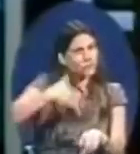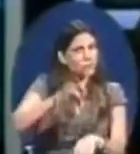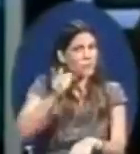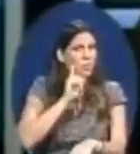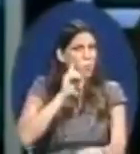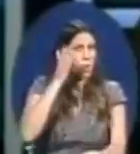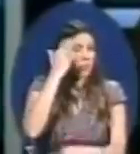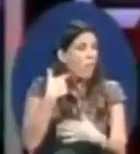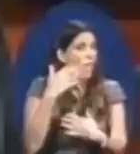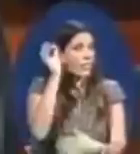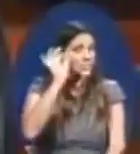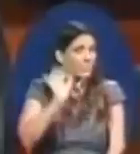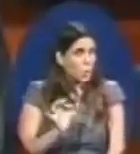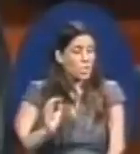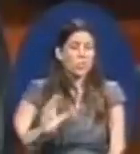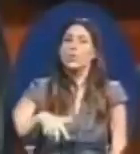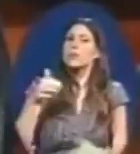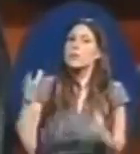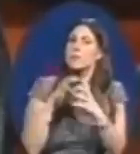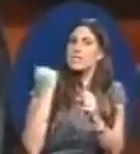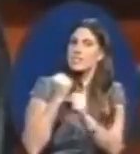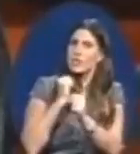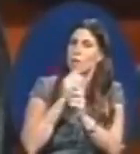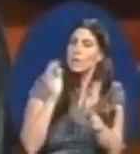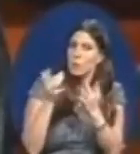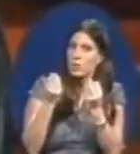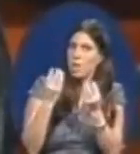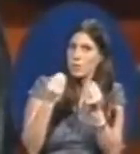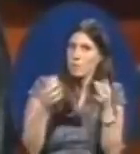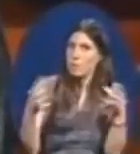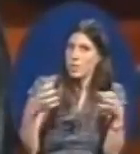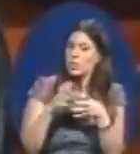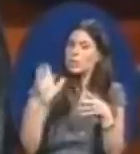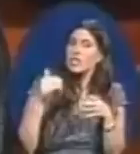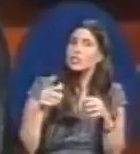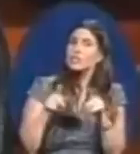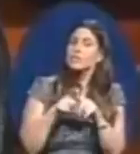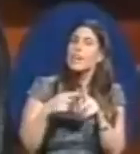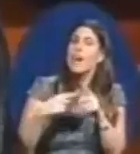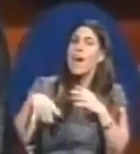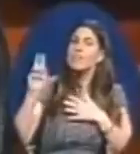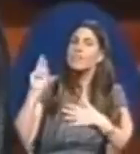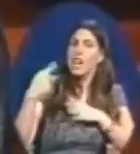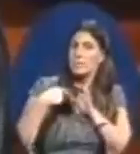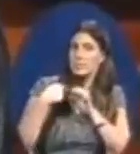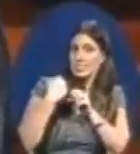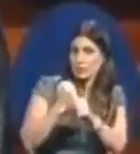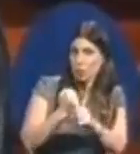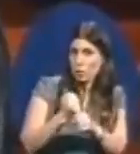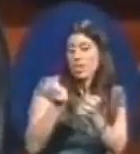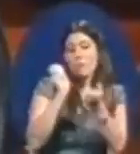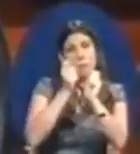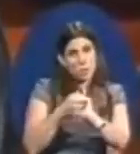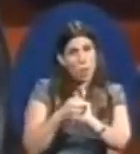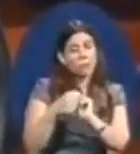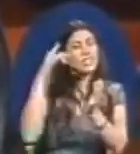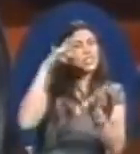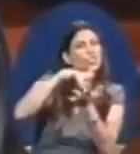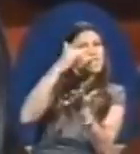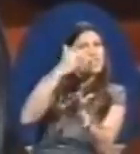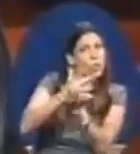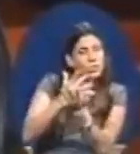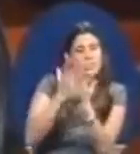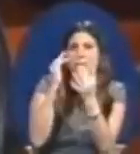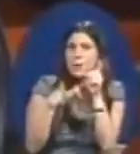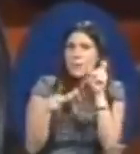אין להם שום סיכוי. קודם כל במפלגת העבודה, בניגוד להרבה מאוד מפלגות, יש הבטחת ייצוג. במקום שריון, במקום שכמה אנשים ישבו